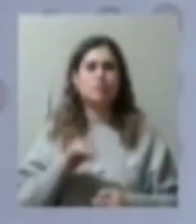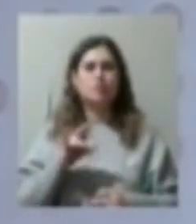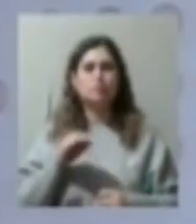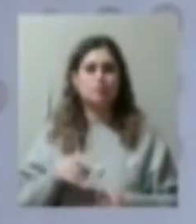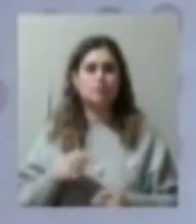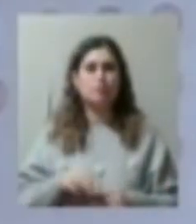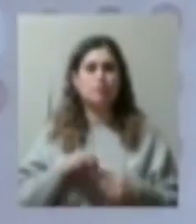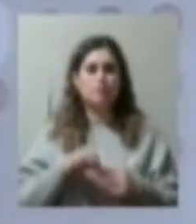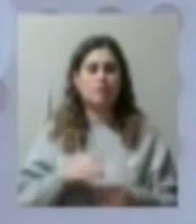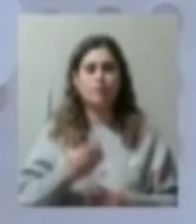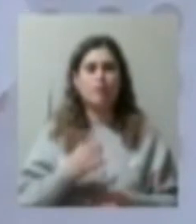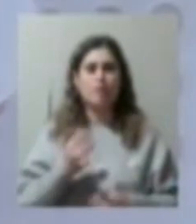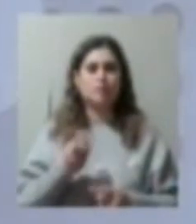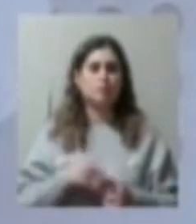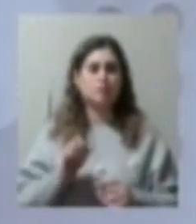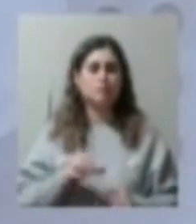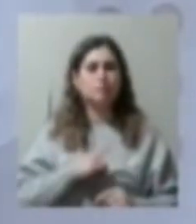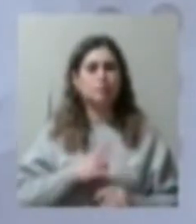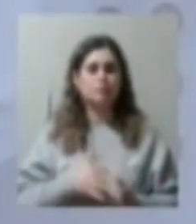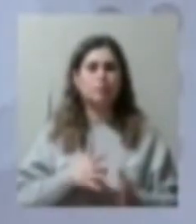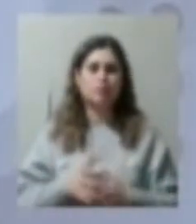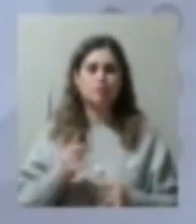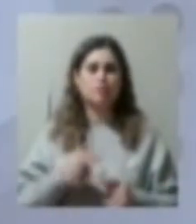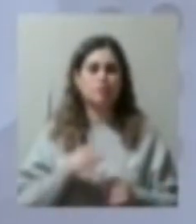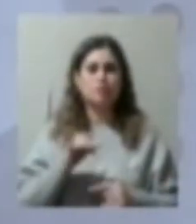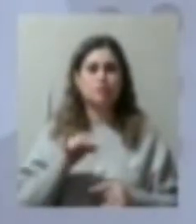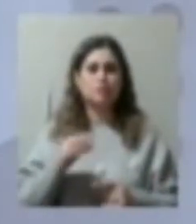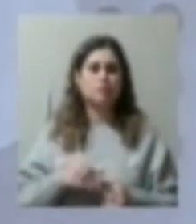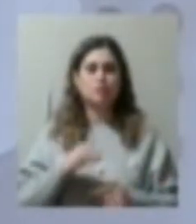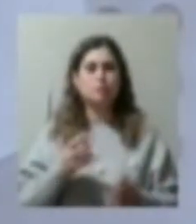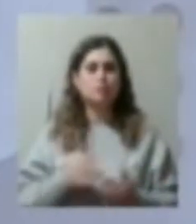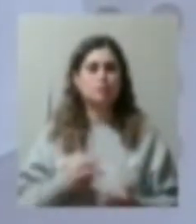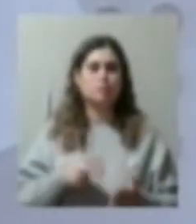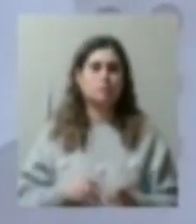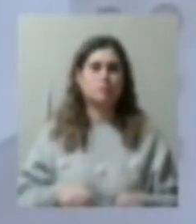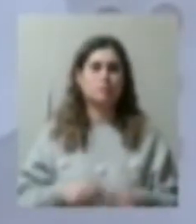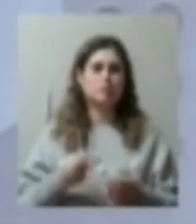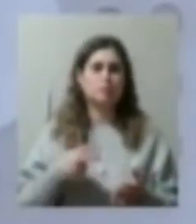проведених вами акцій? Якось, можливо, вони вплинули на статистику, стало менше порушень, стало